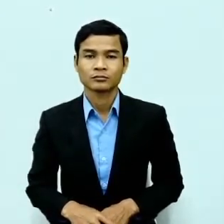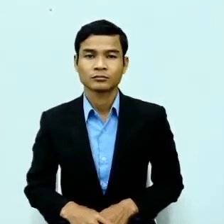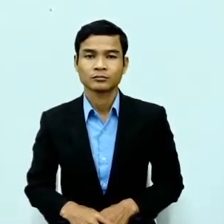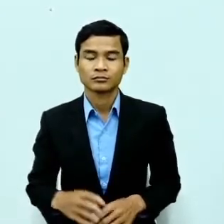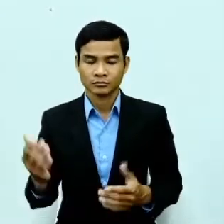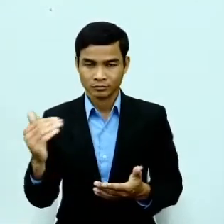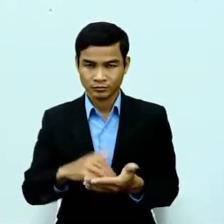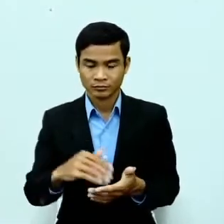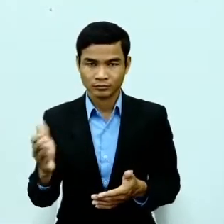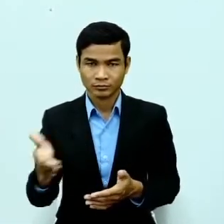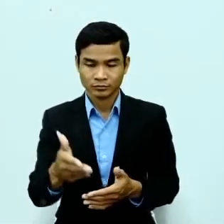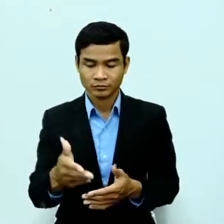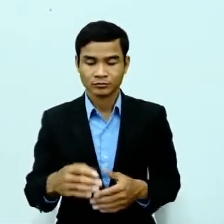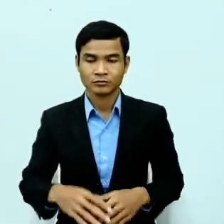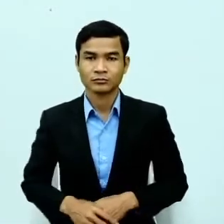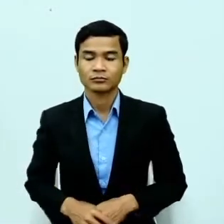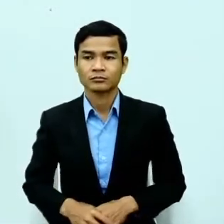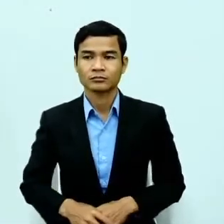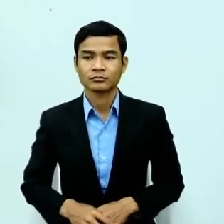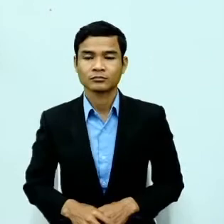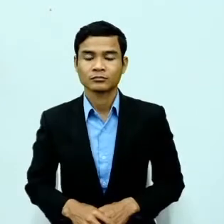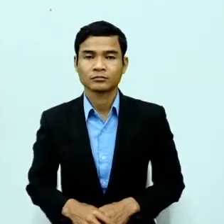ăn một đồng tiết